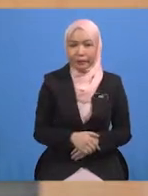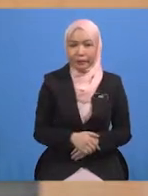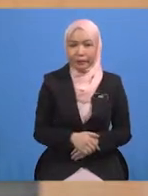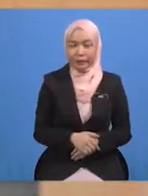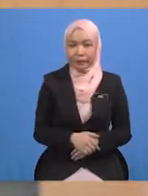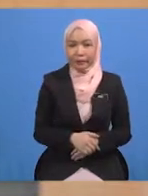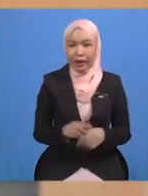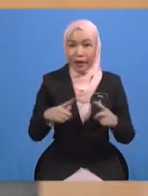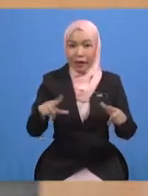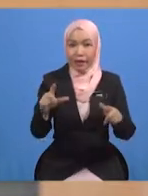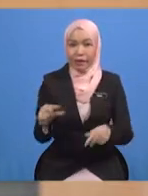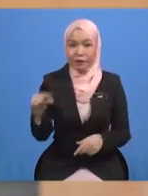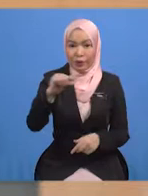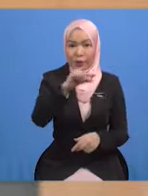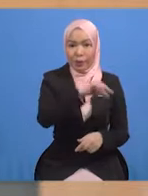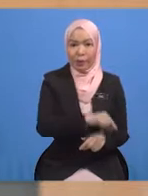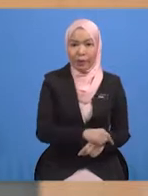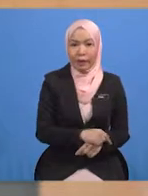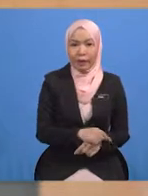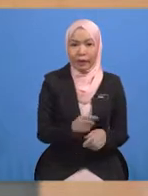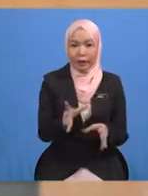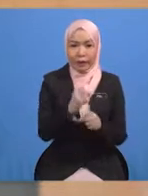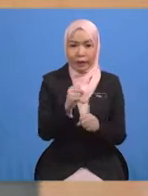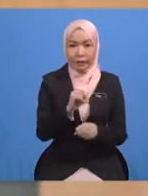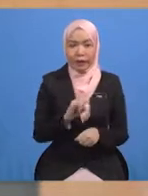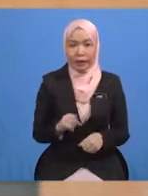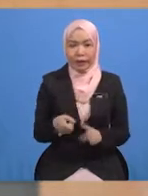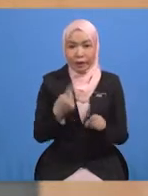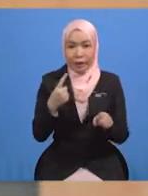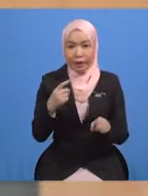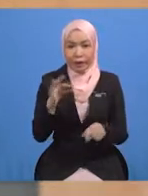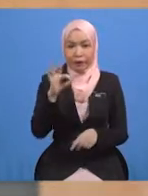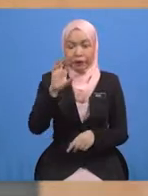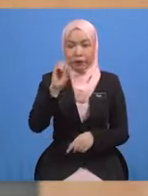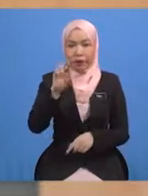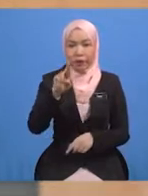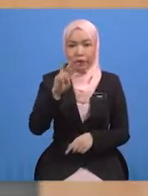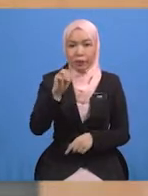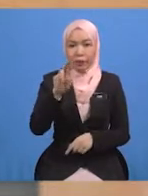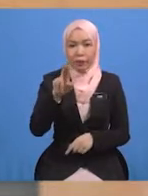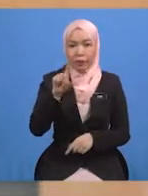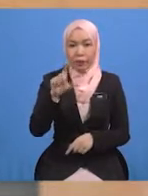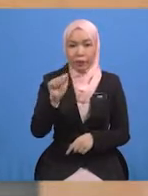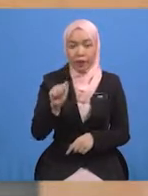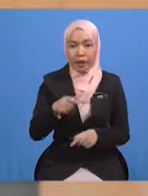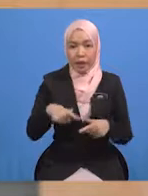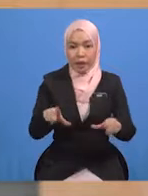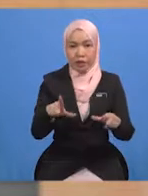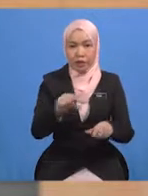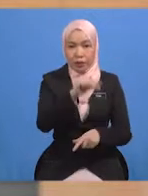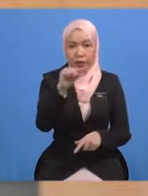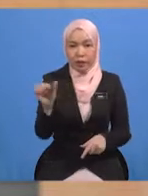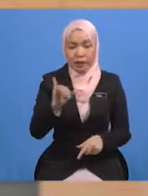Hal laju gelombang diperoleh dari formula hal laju gelombang sama